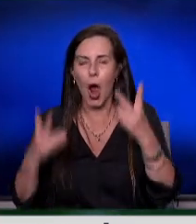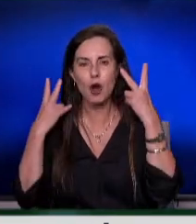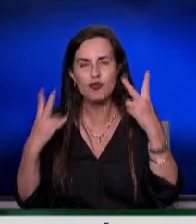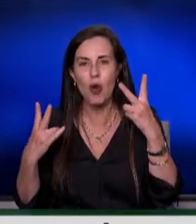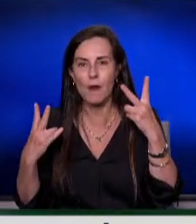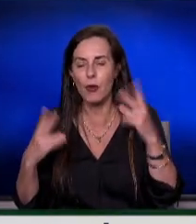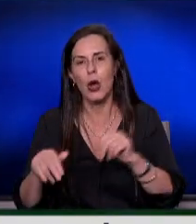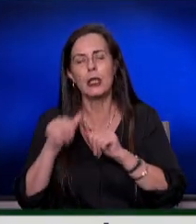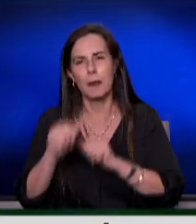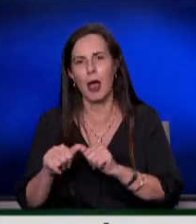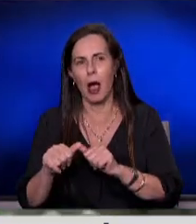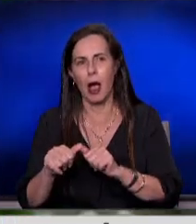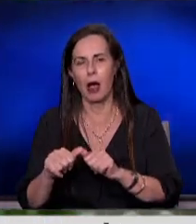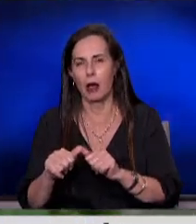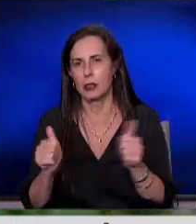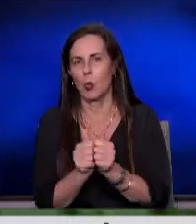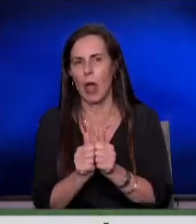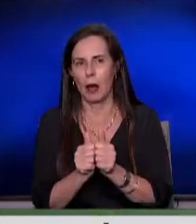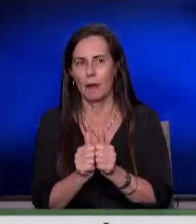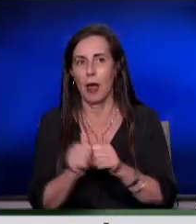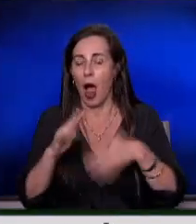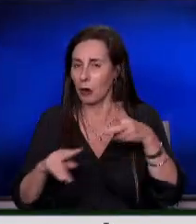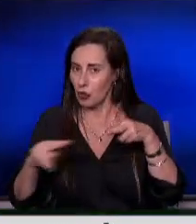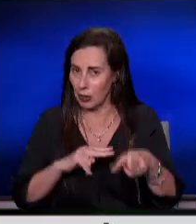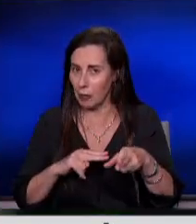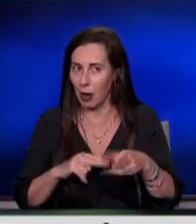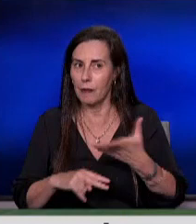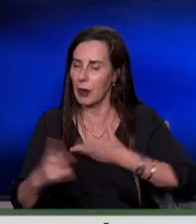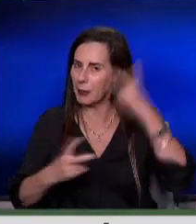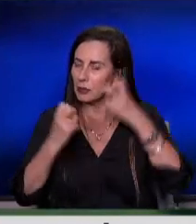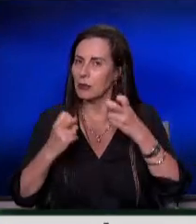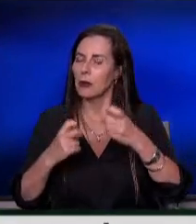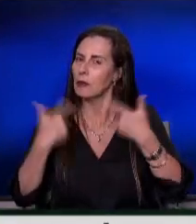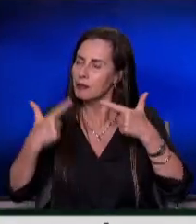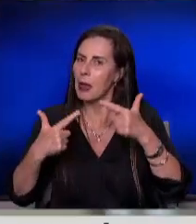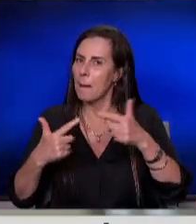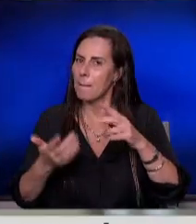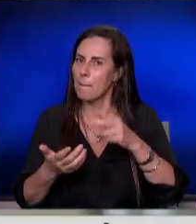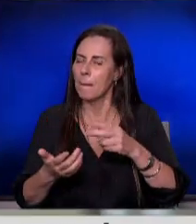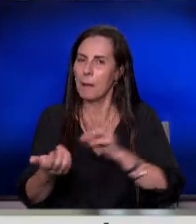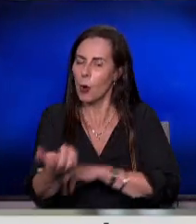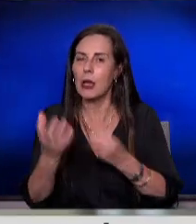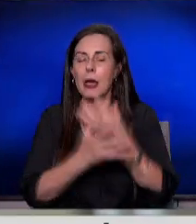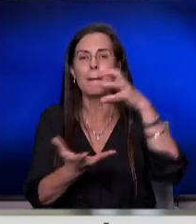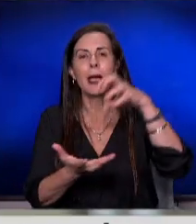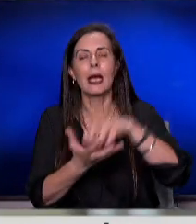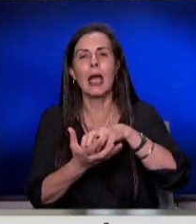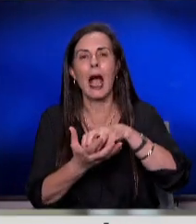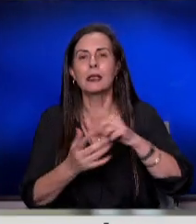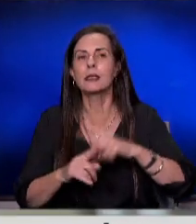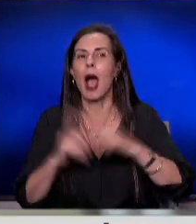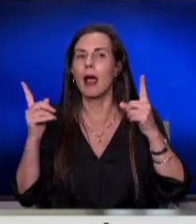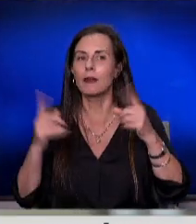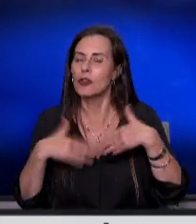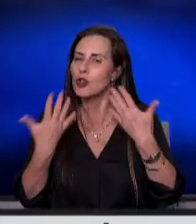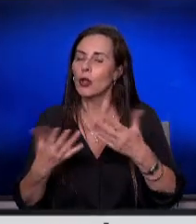הזה תמיכה משמעותית וצמודה. אחרי שנגמל וצבר ניסיון בהדרכת מכורים, הקים את מרכז הגמילה אחרת בדרך